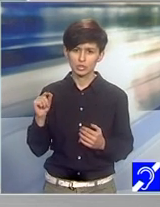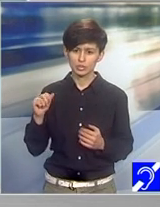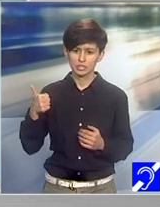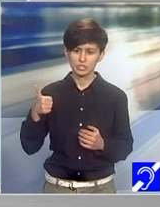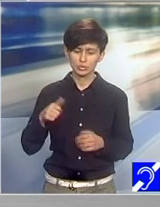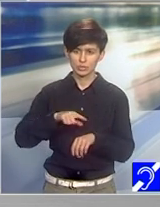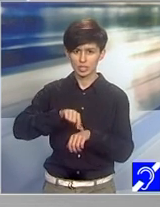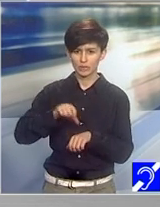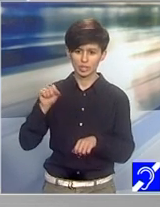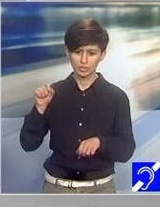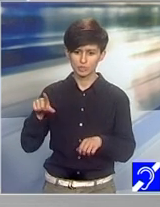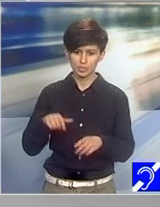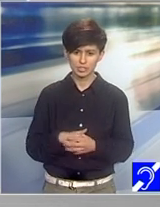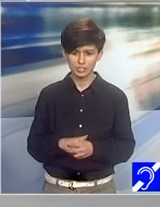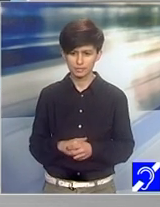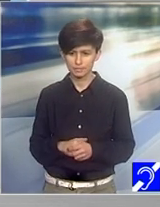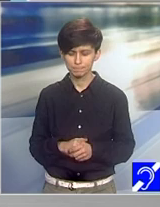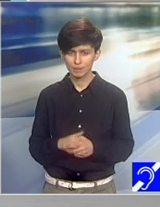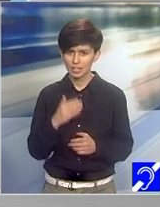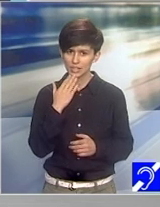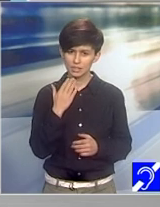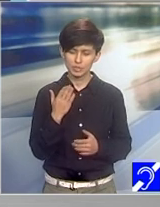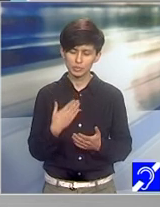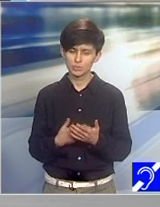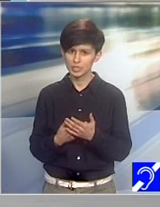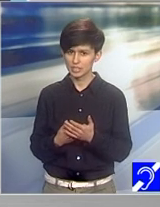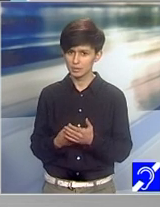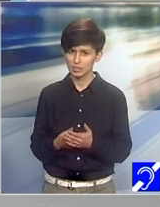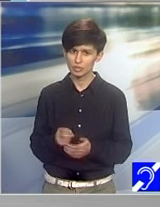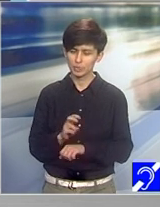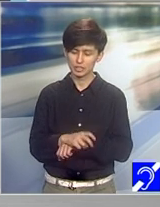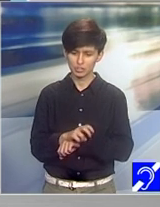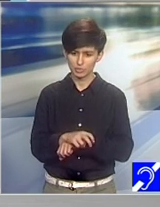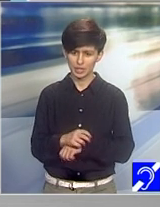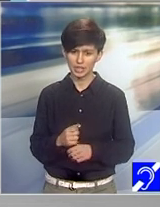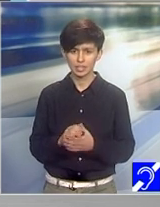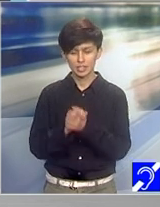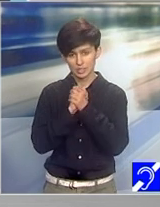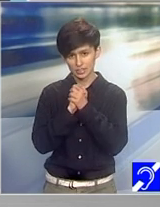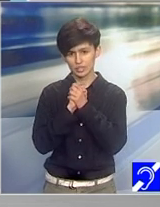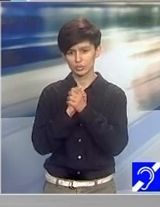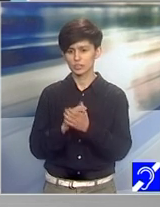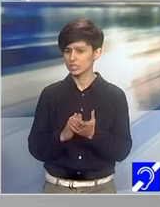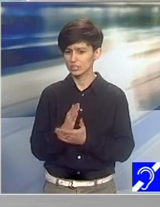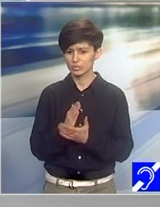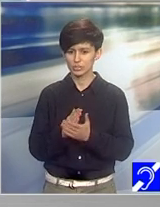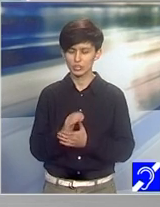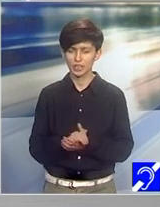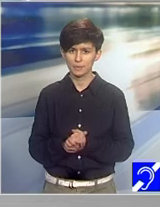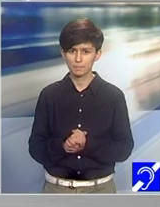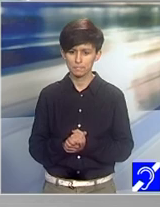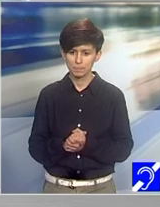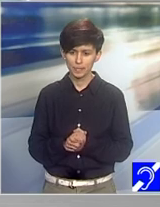ora? De la ora 12. Vă mulțumesc foarte mult pentru prezență. Mulțumim pentru invitație. Cu multă bucurie și la mulți